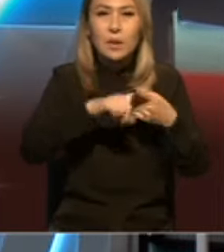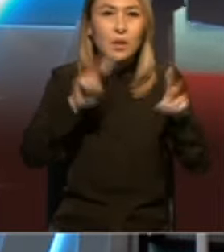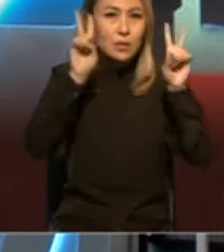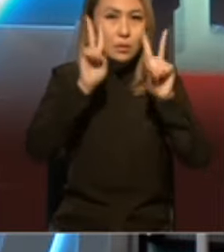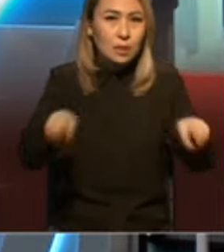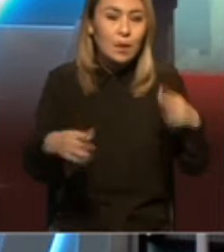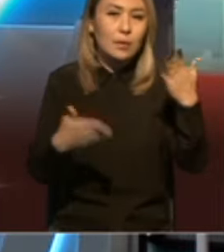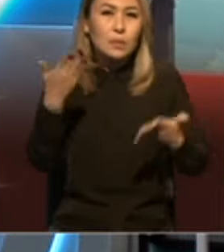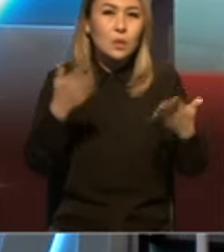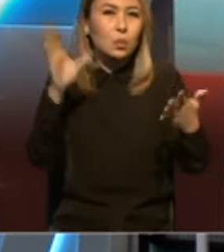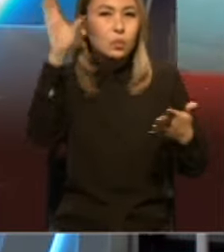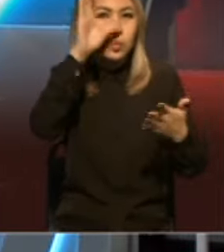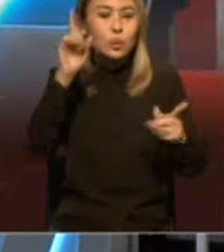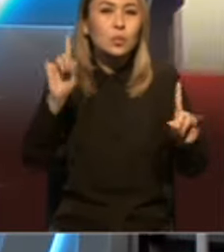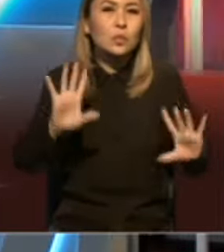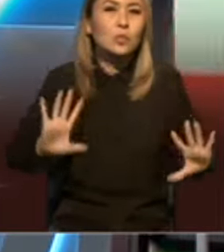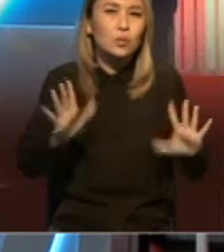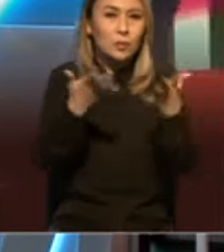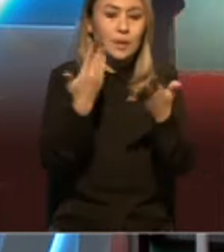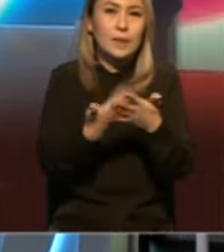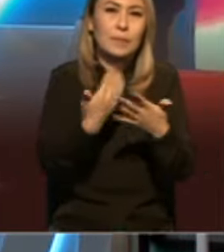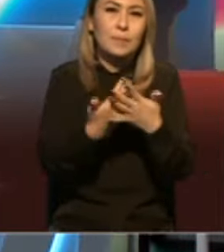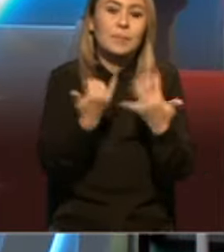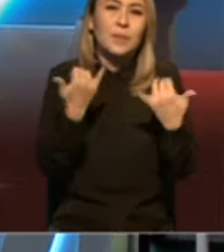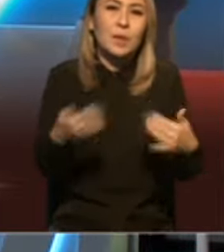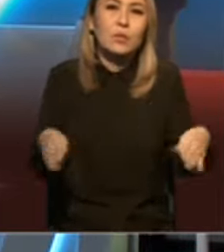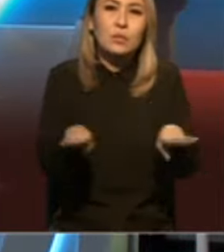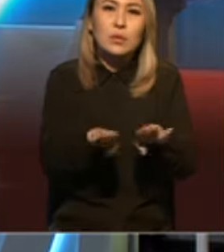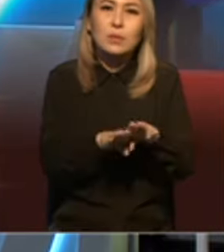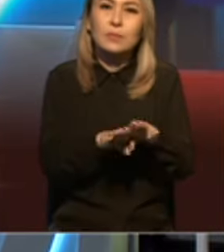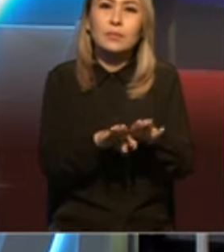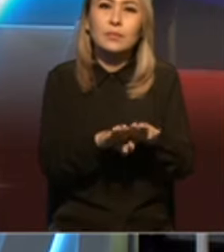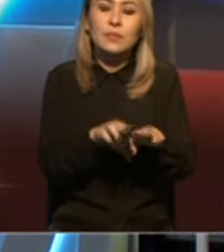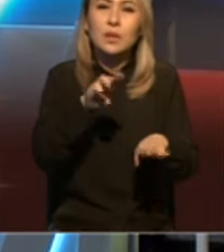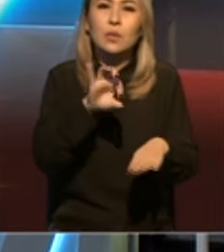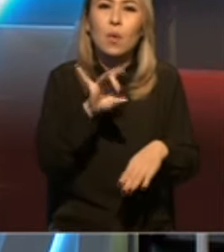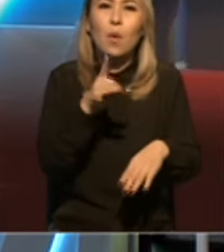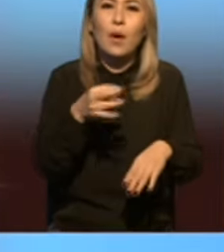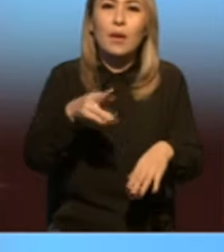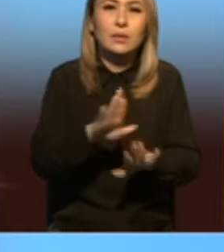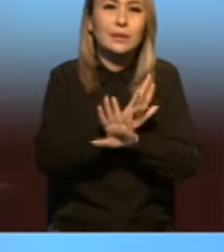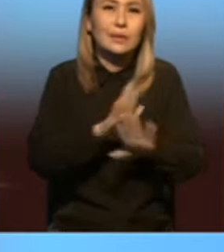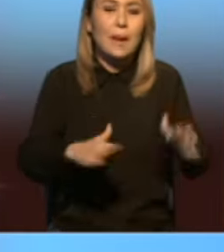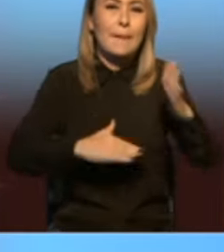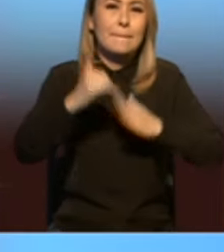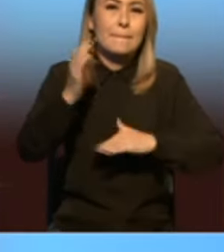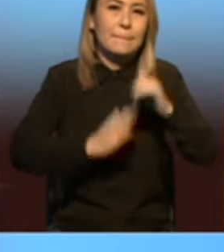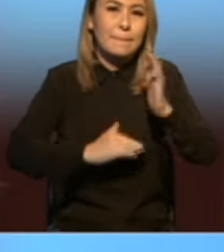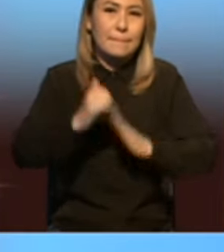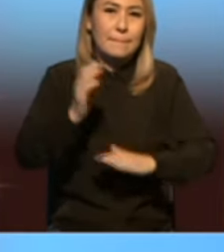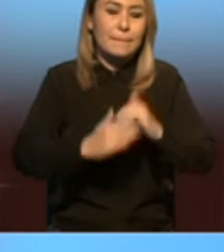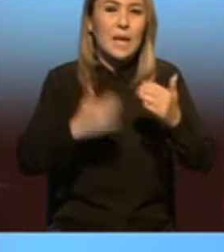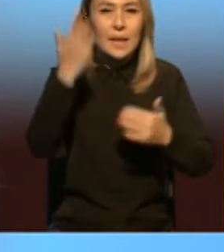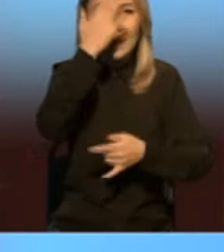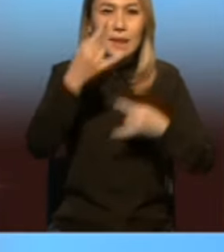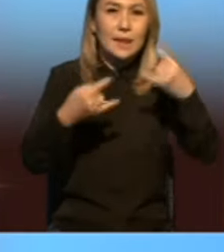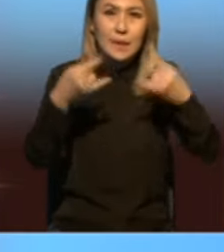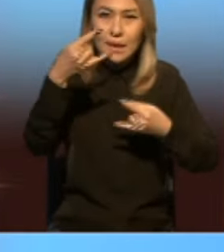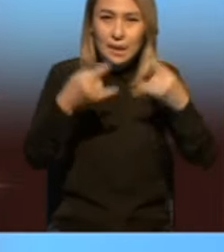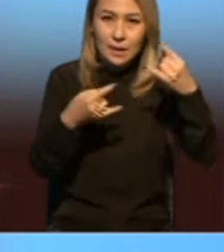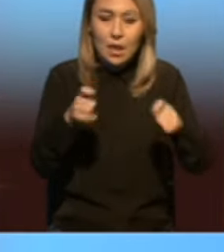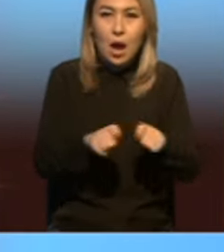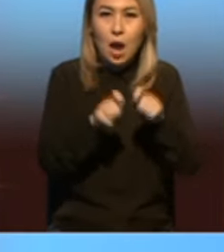Немесе өзбектердің Қазақстанда не болып жатқанын білмейді. Мысалға осындай бір теория тұрғысынан емес, енді практикалық тұрғысынан телеарна